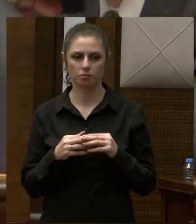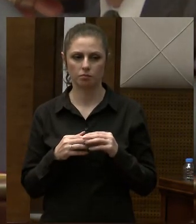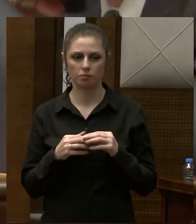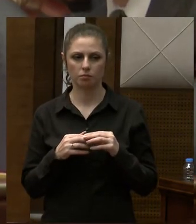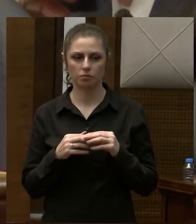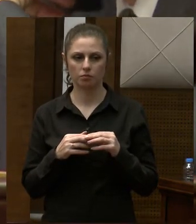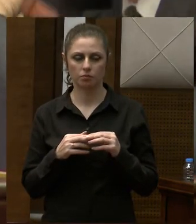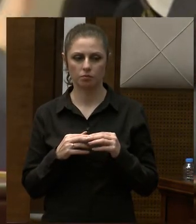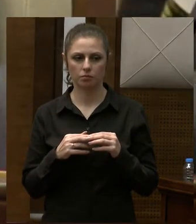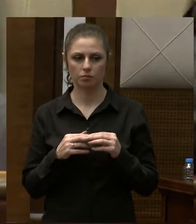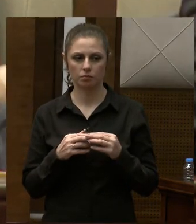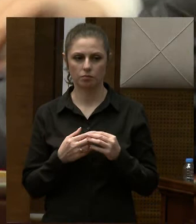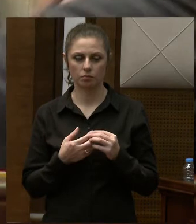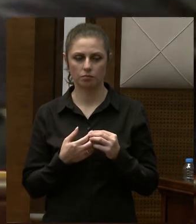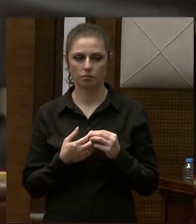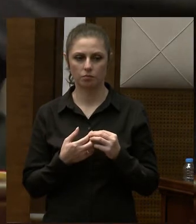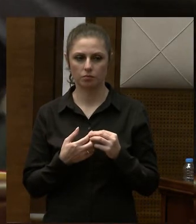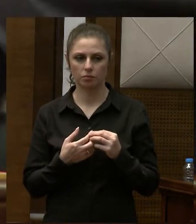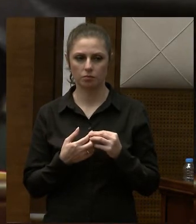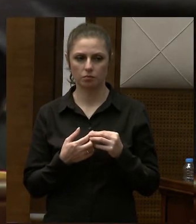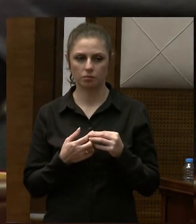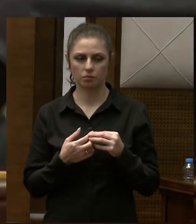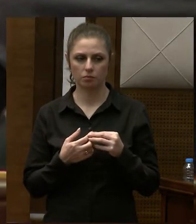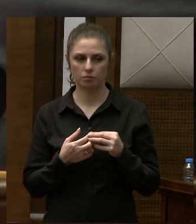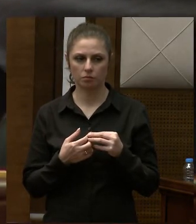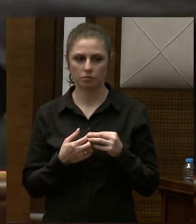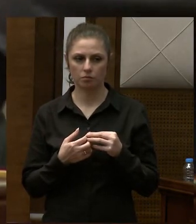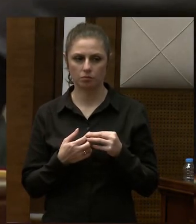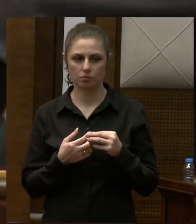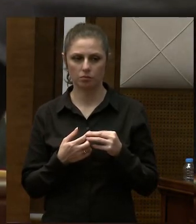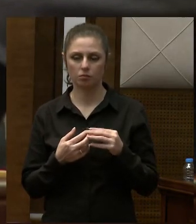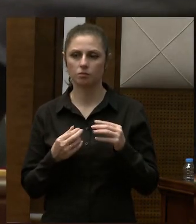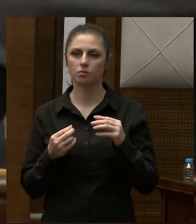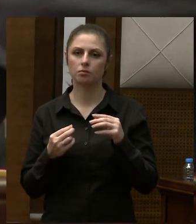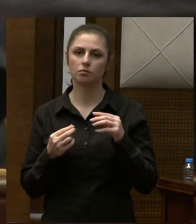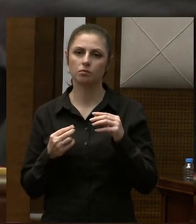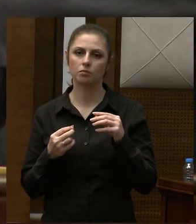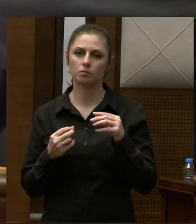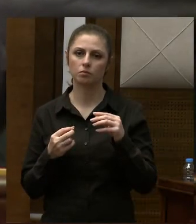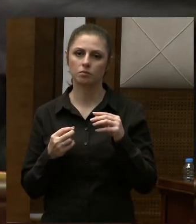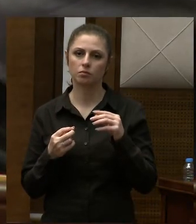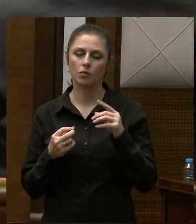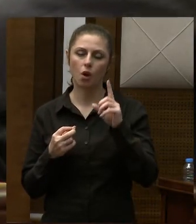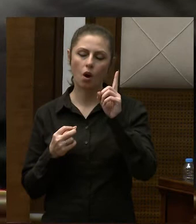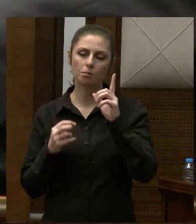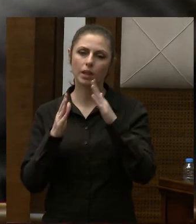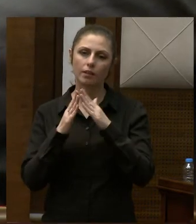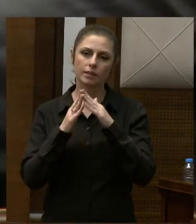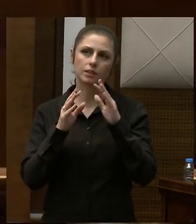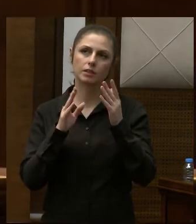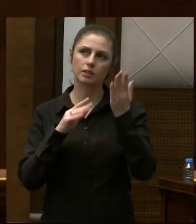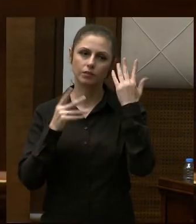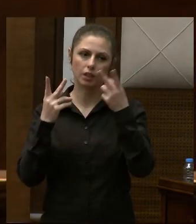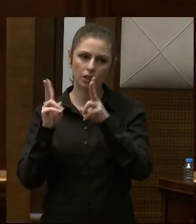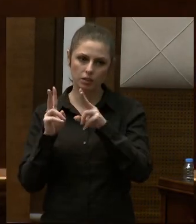Yani öğretmen evini kapanıyor şu an. Evet. Siz de daha önce tahsis ettiğinizi geri talep ediyorsunuz. Evet. Sayın Başkanım,